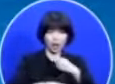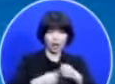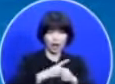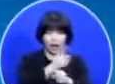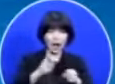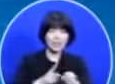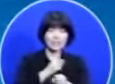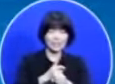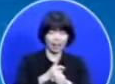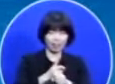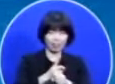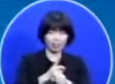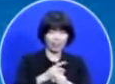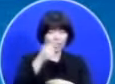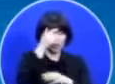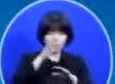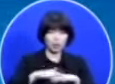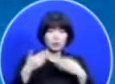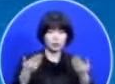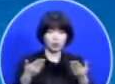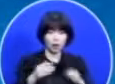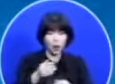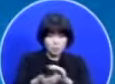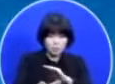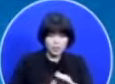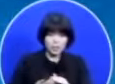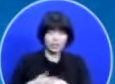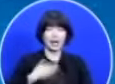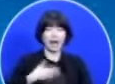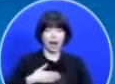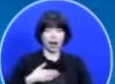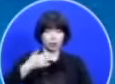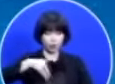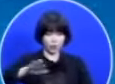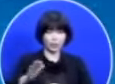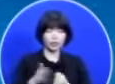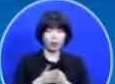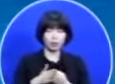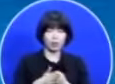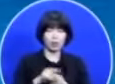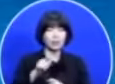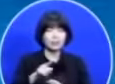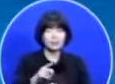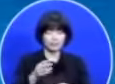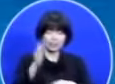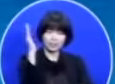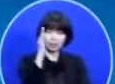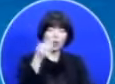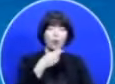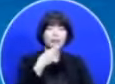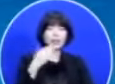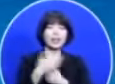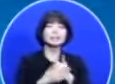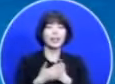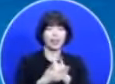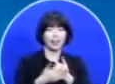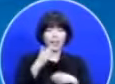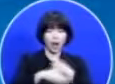미디 그 사실을 알고 올라갔기 때문에 너무 은혜가 되었습니다 하나님 앞에 어떻게